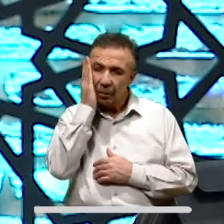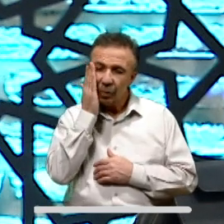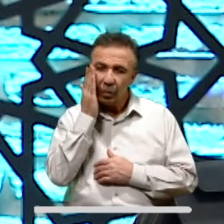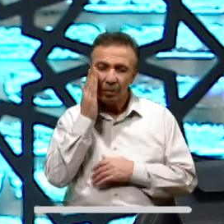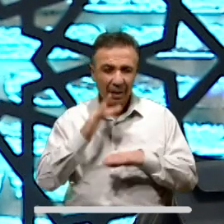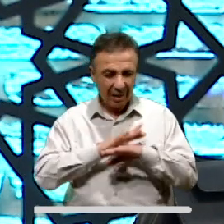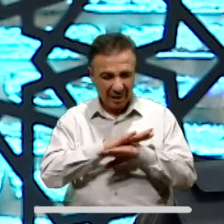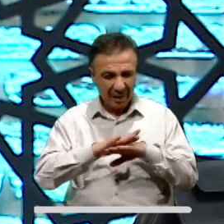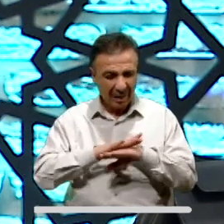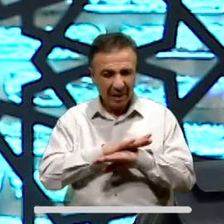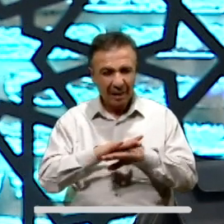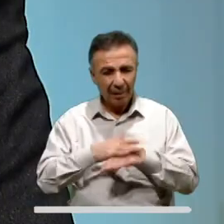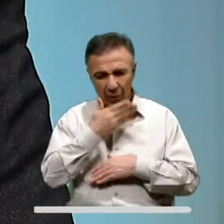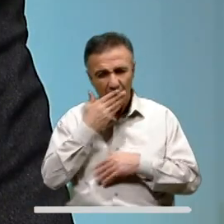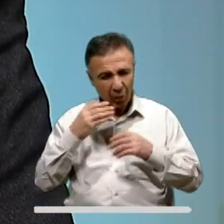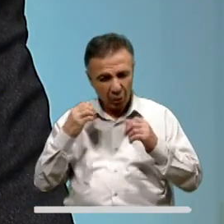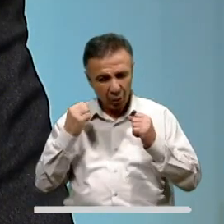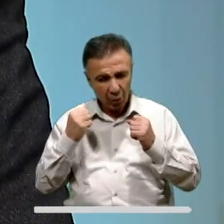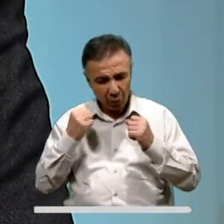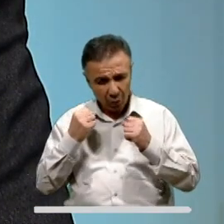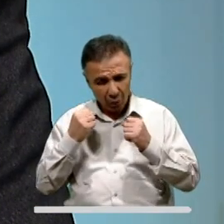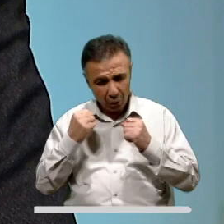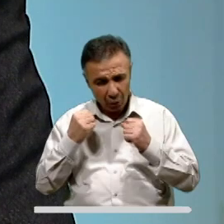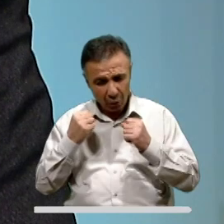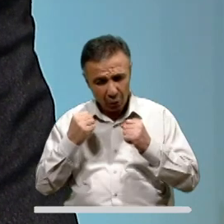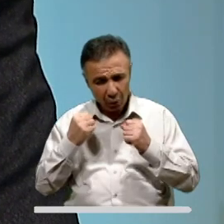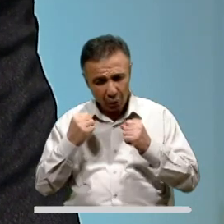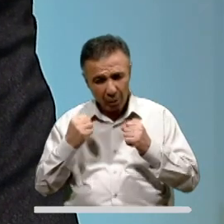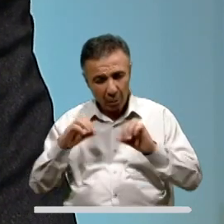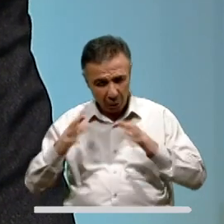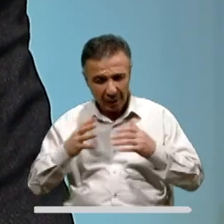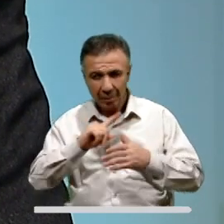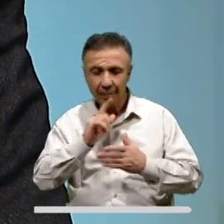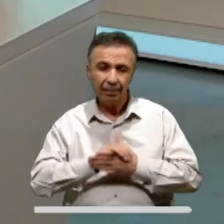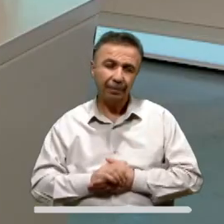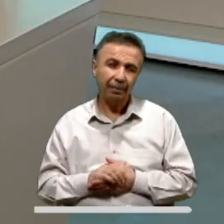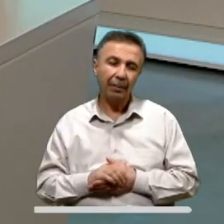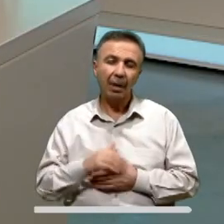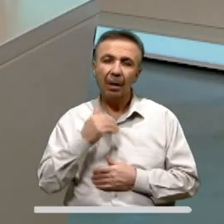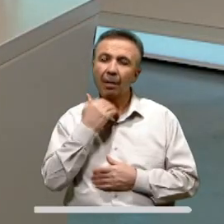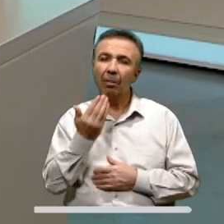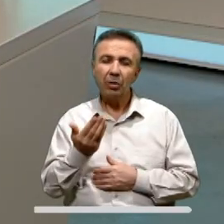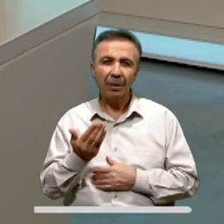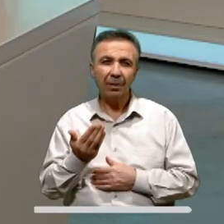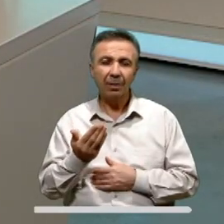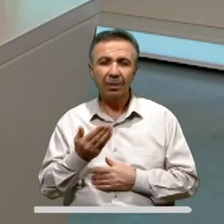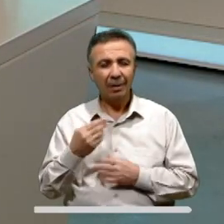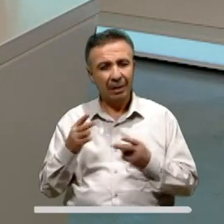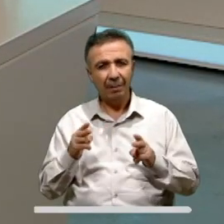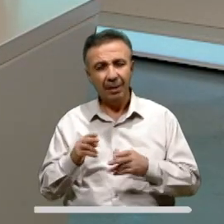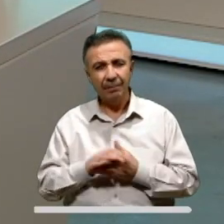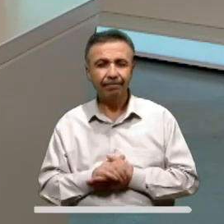kremler oruca bir zarar verir mi? Bu kremlerin oruca bir zararı yoktur. Peki. Bir tane daha sorayım. Çok kısa oldu çünkü